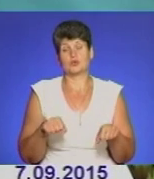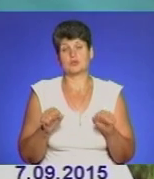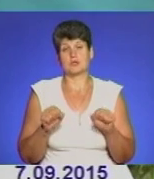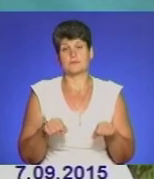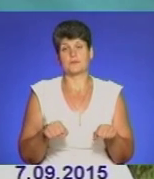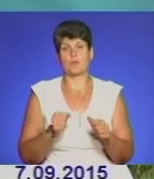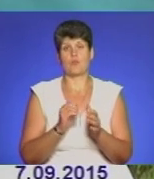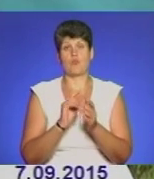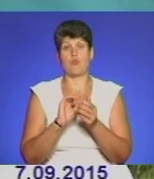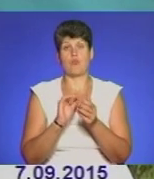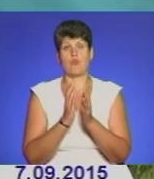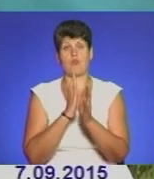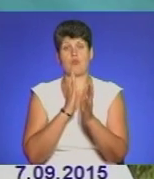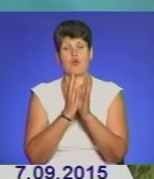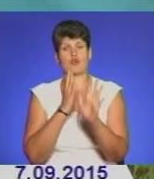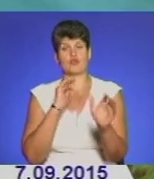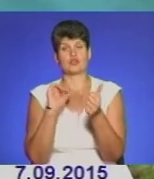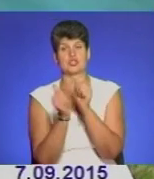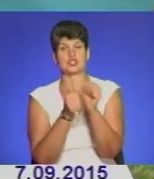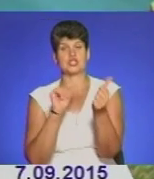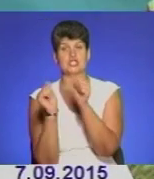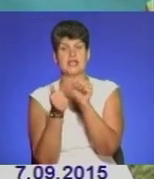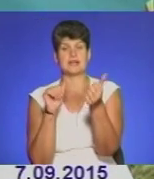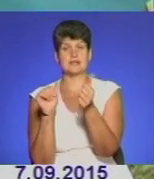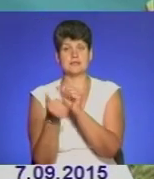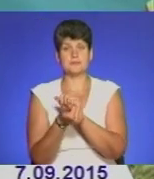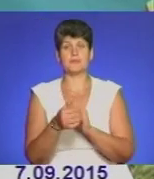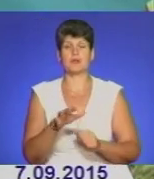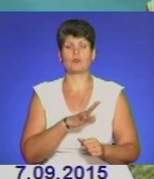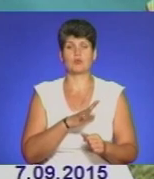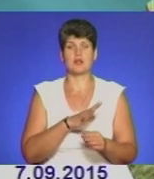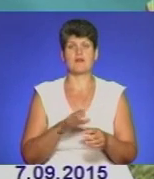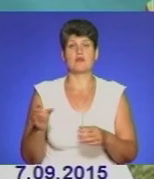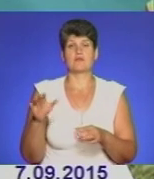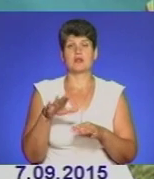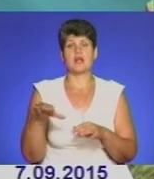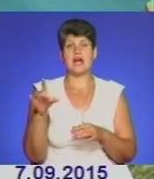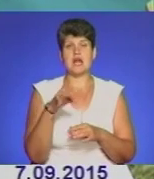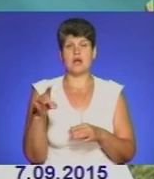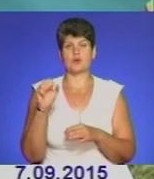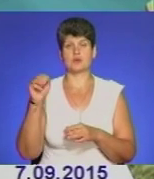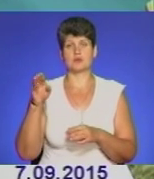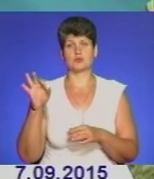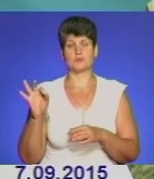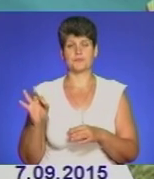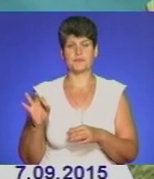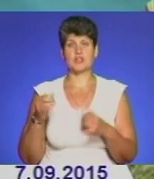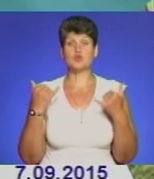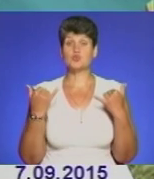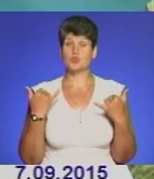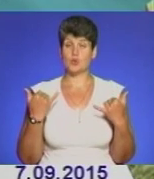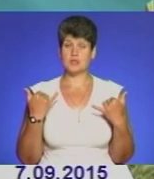по мірі готовності по черзі висувались в район проведення антитерористичної операції. Таким чином, на сьогоднішній